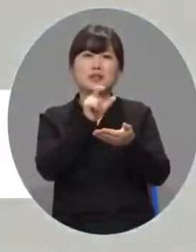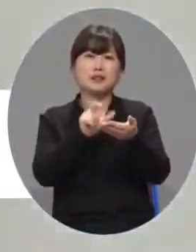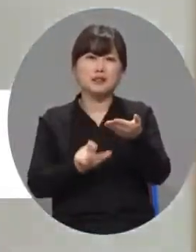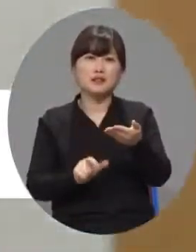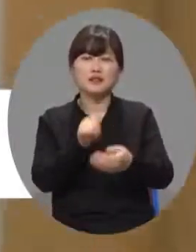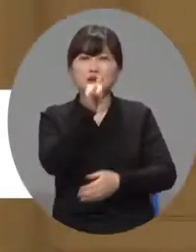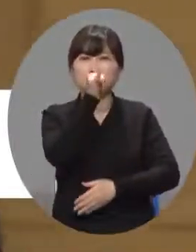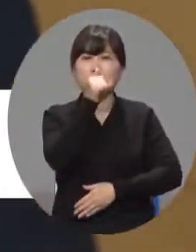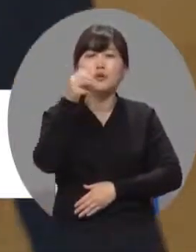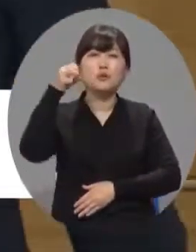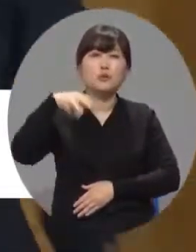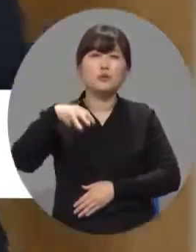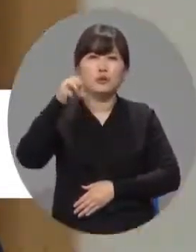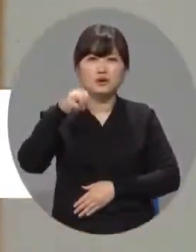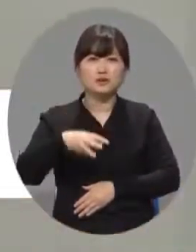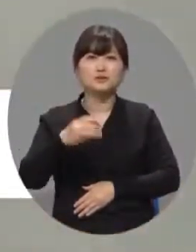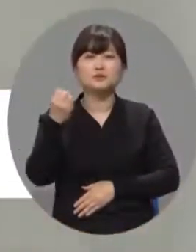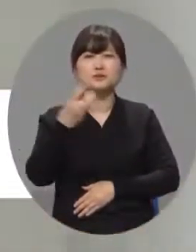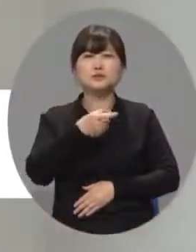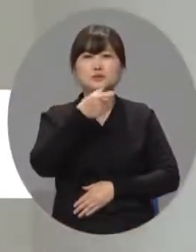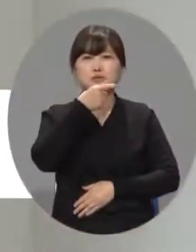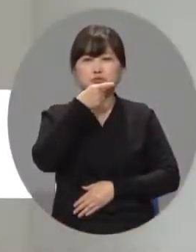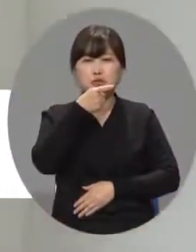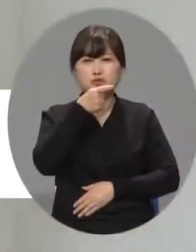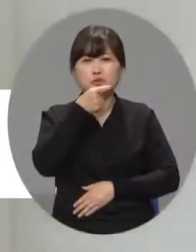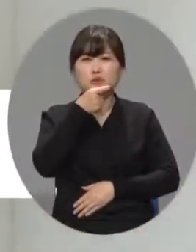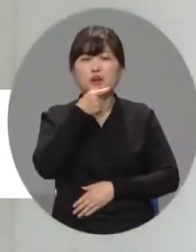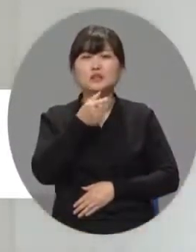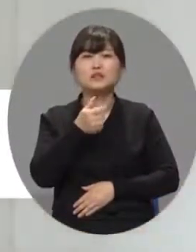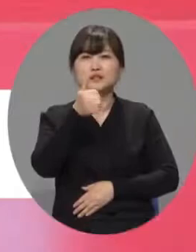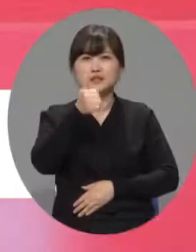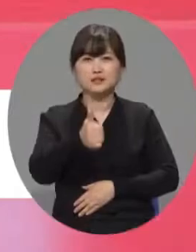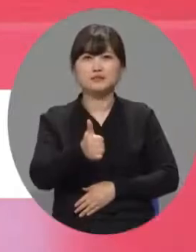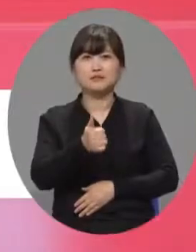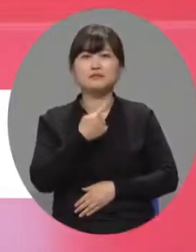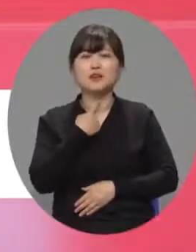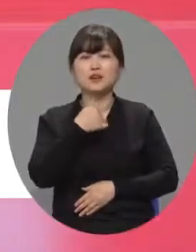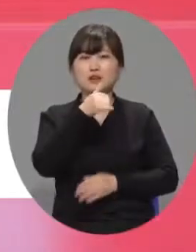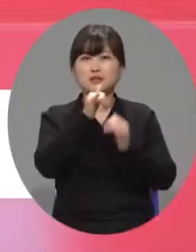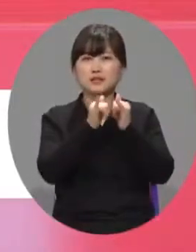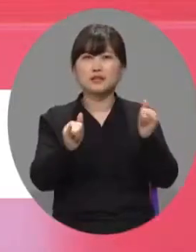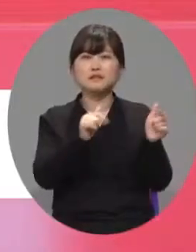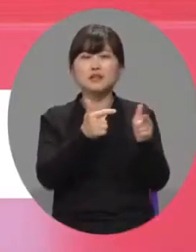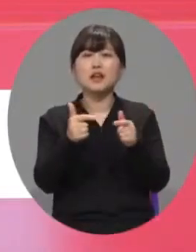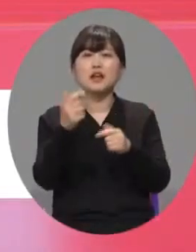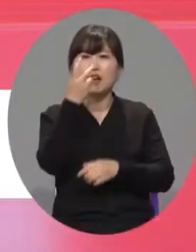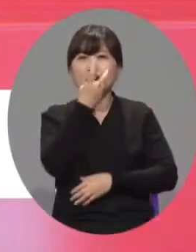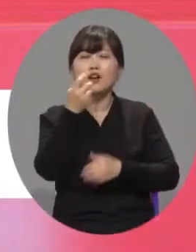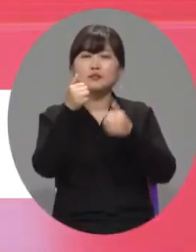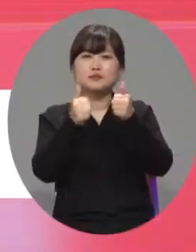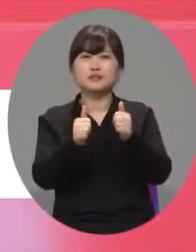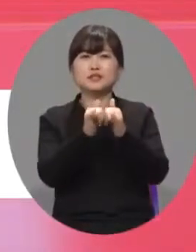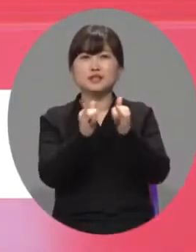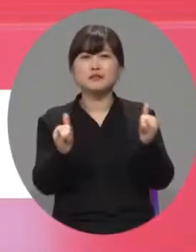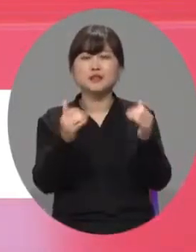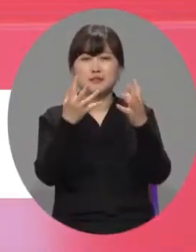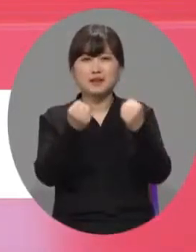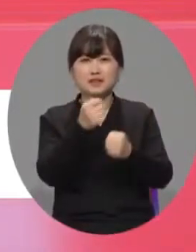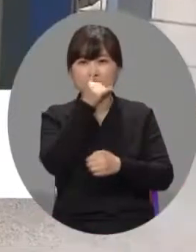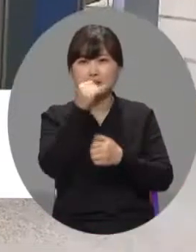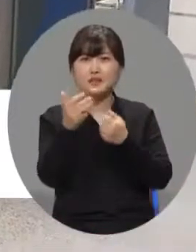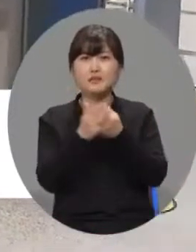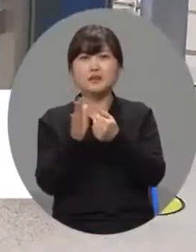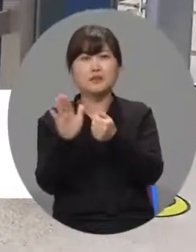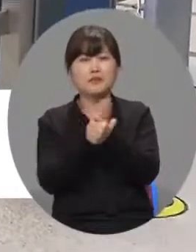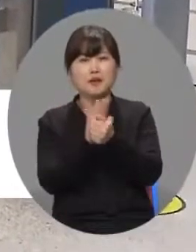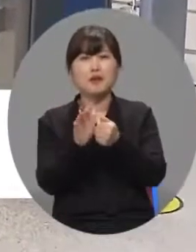광주 고검장 과 솜 지검장 을 각각 지낸 변호사 2명 등 검찰 출신들이 다소 4g 내 2호 이번